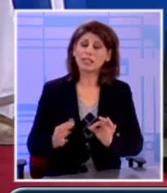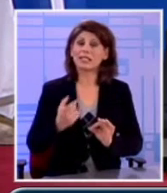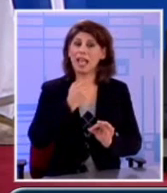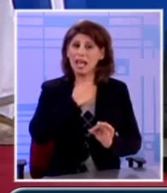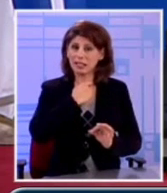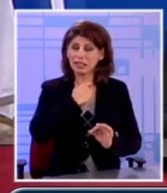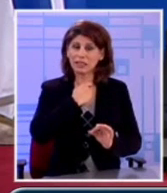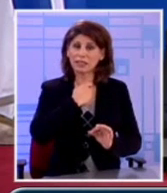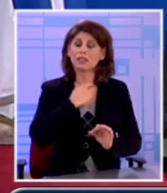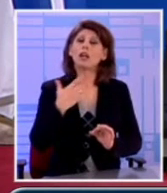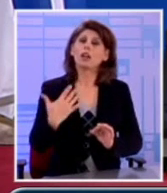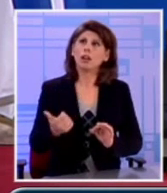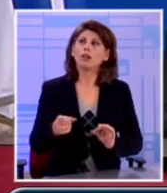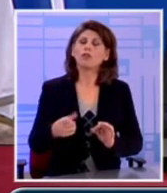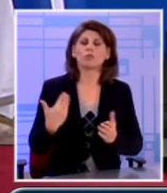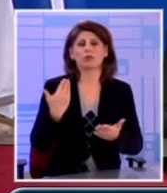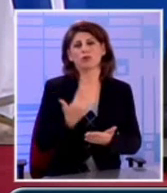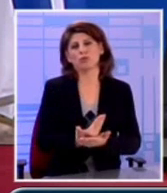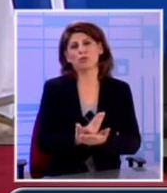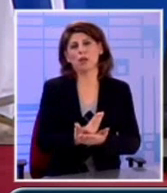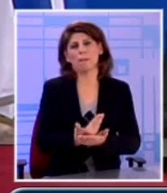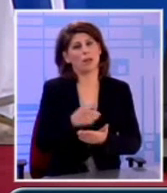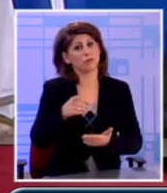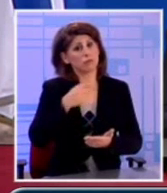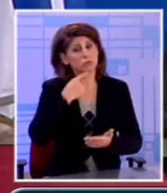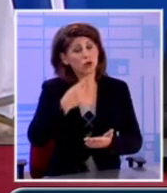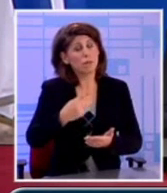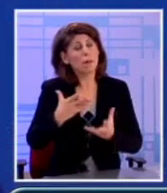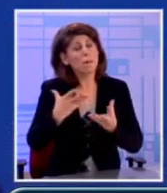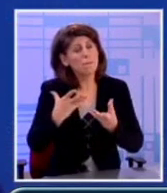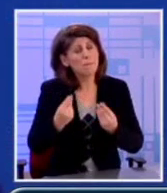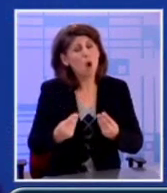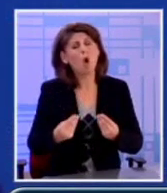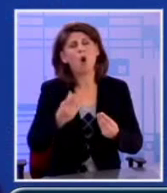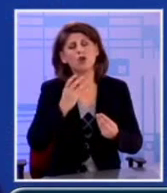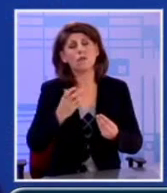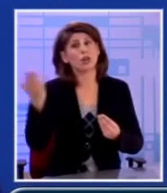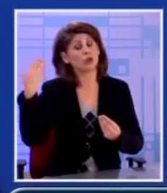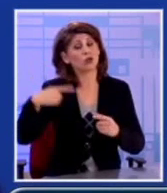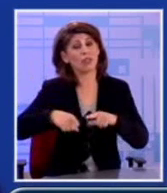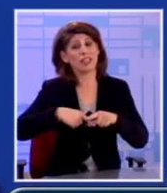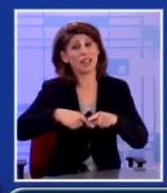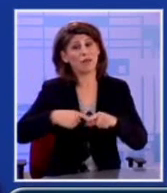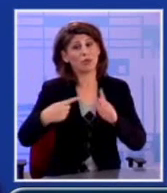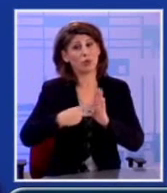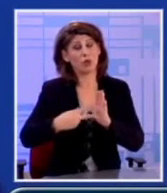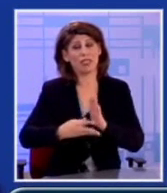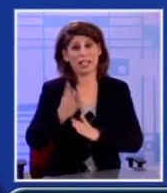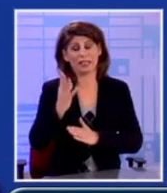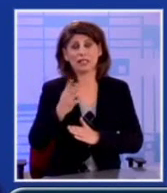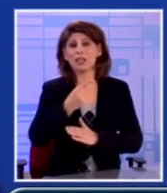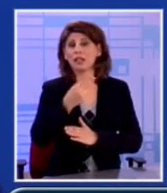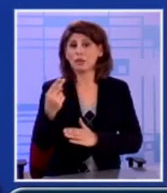έκτακτης, ήταν μια αξίωση που διατυπώσαμε μετεμφάσεως τότε, το Δεκέμβρη του 2014, για